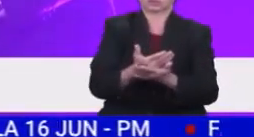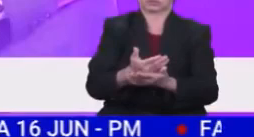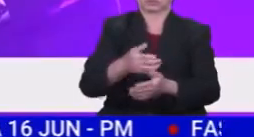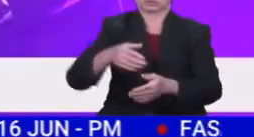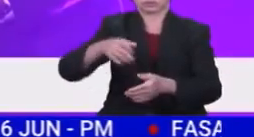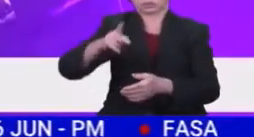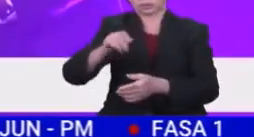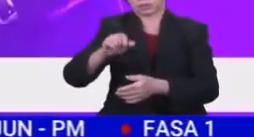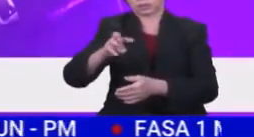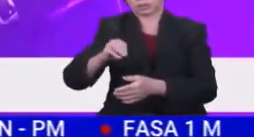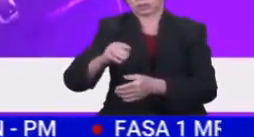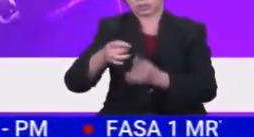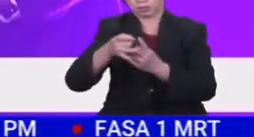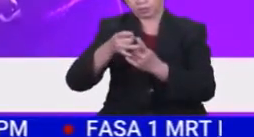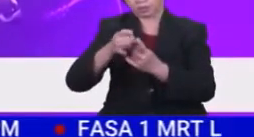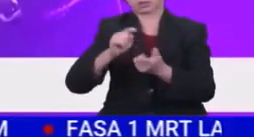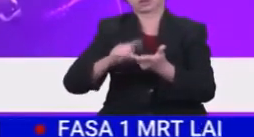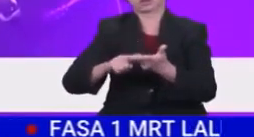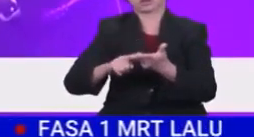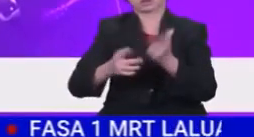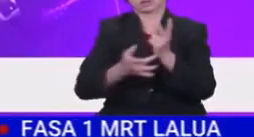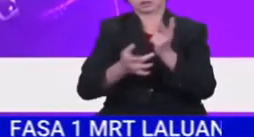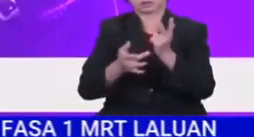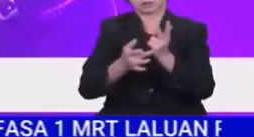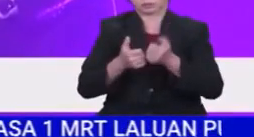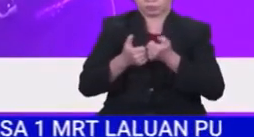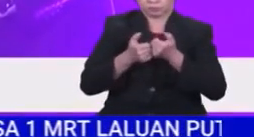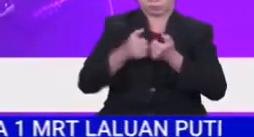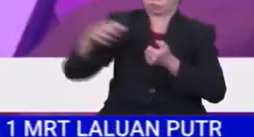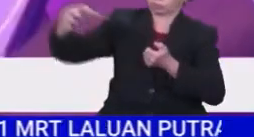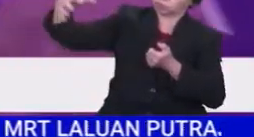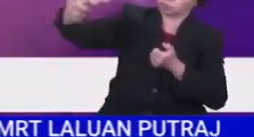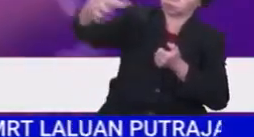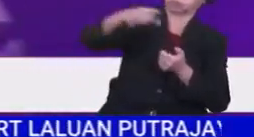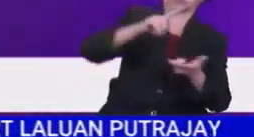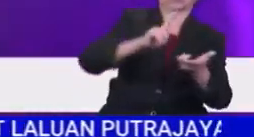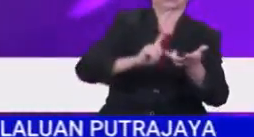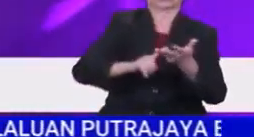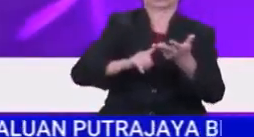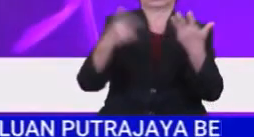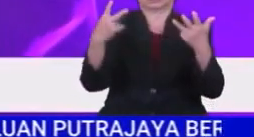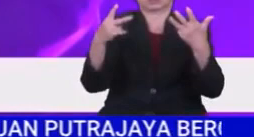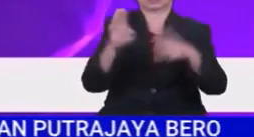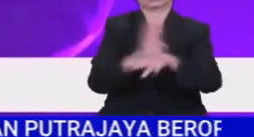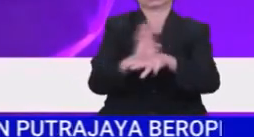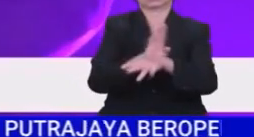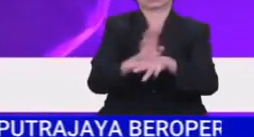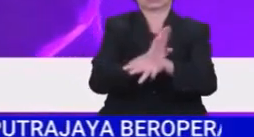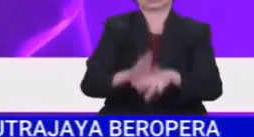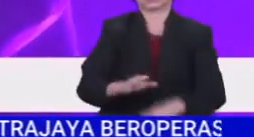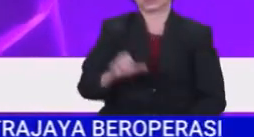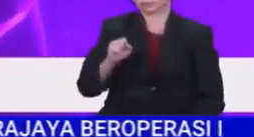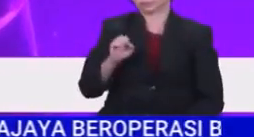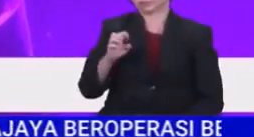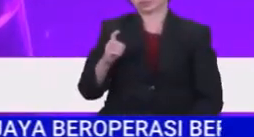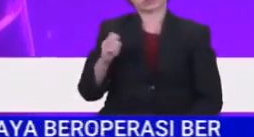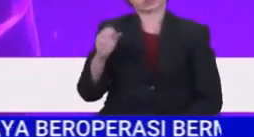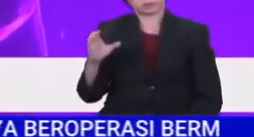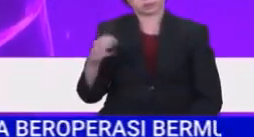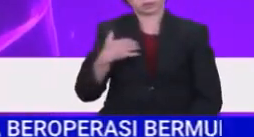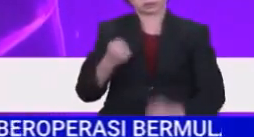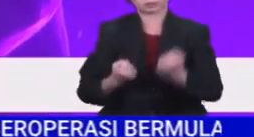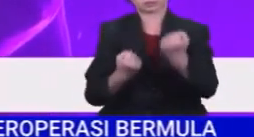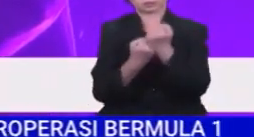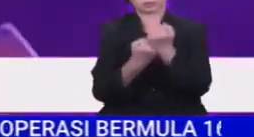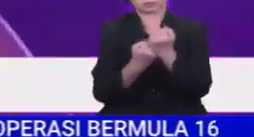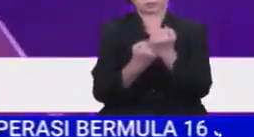Arca bersalut besi teknologi Drone dan pengurusan pencitan ssdc menawarkan program